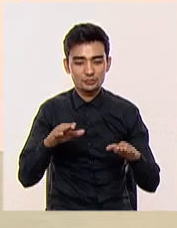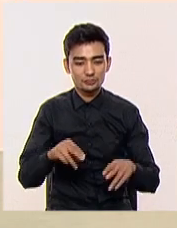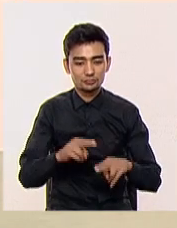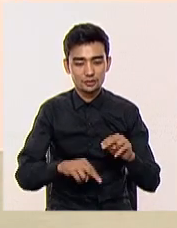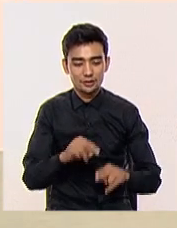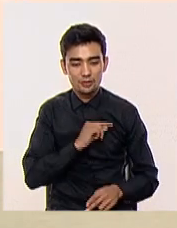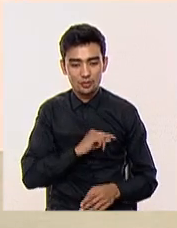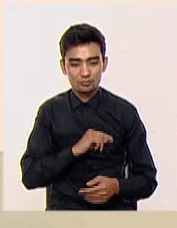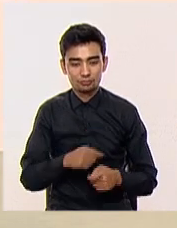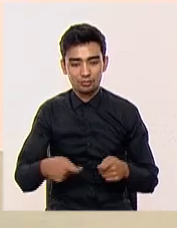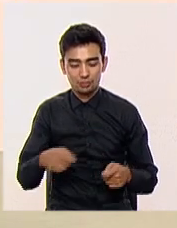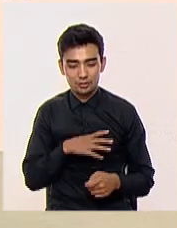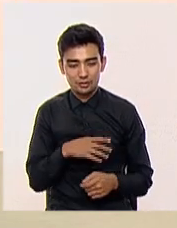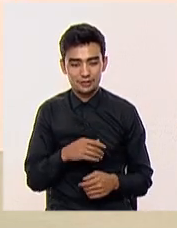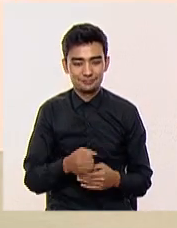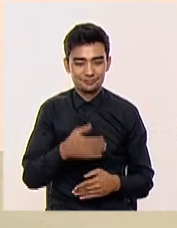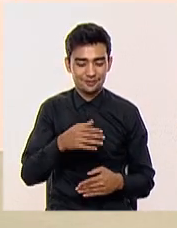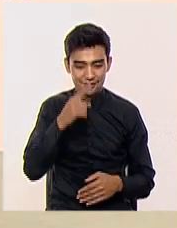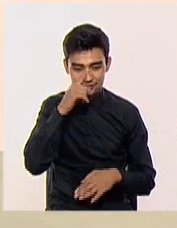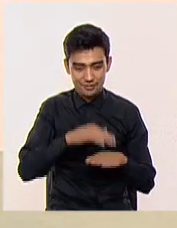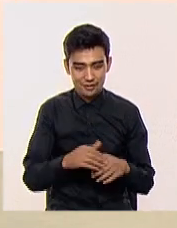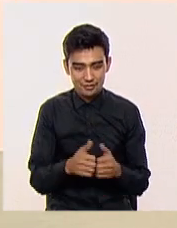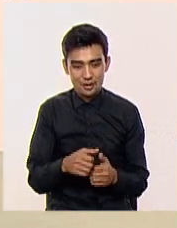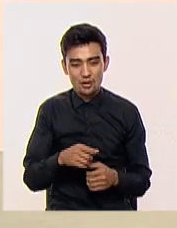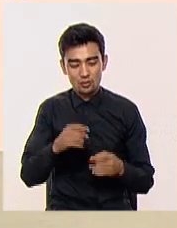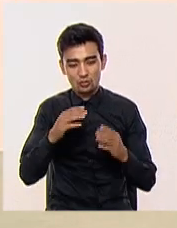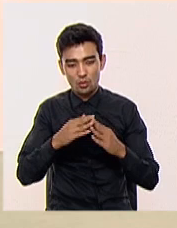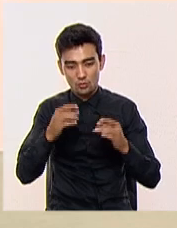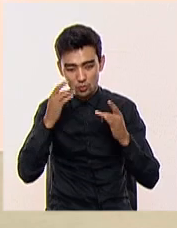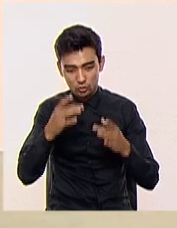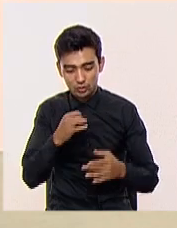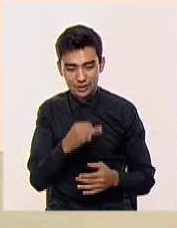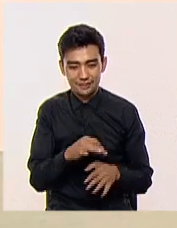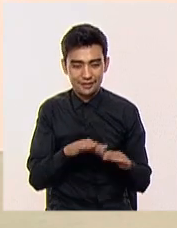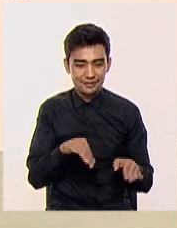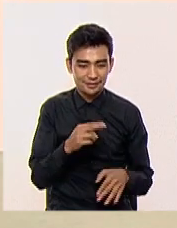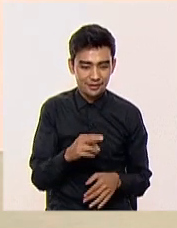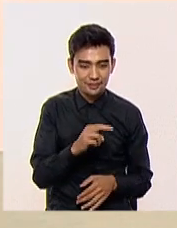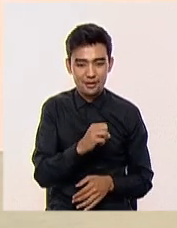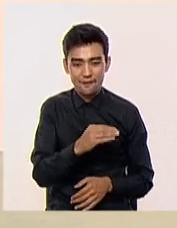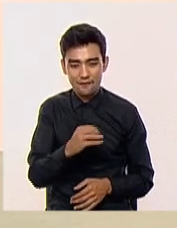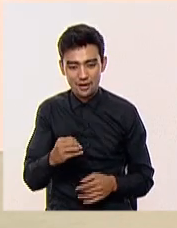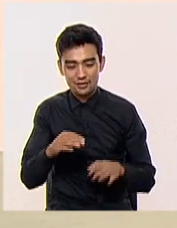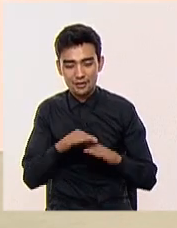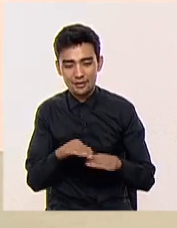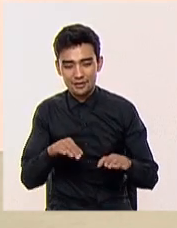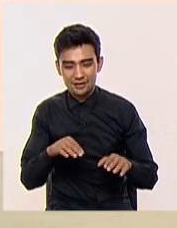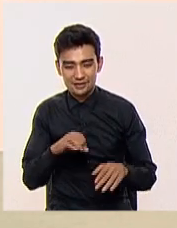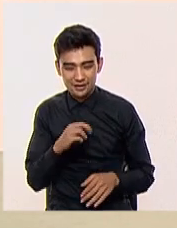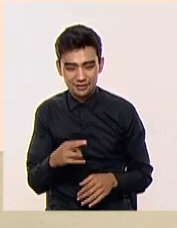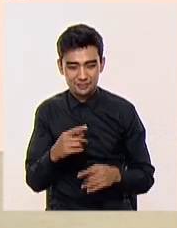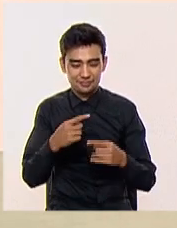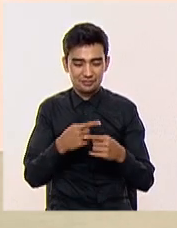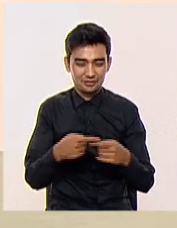работы, располагаются в зданиях местных акиматов, домов культуры, гостиниц, детских садов и кафе. Все здания, конечно же, по